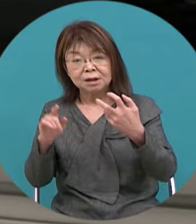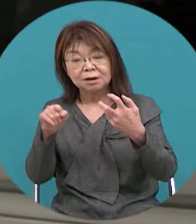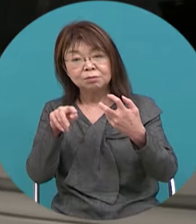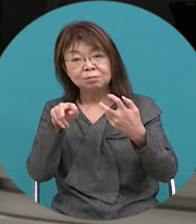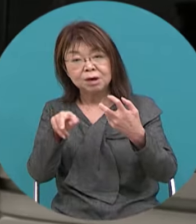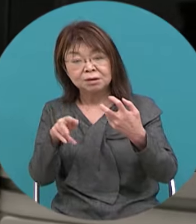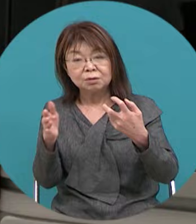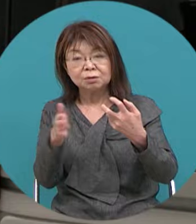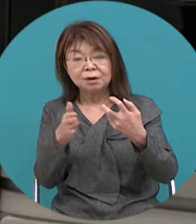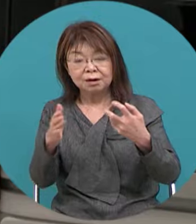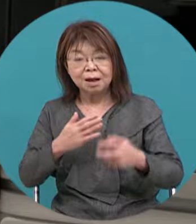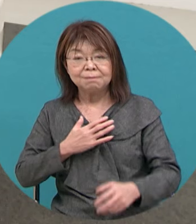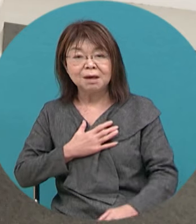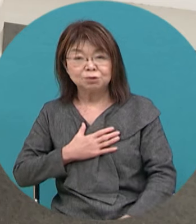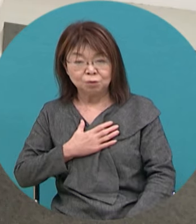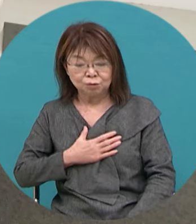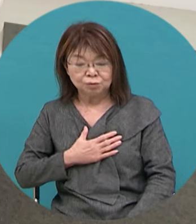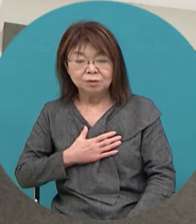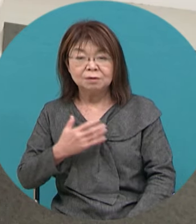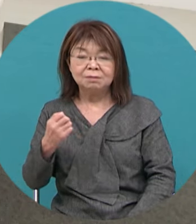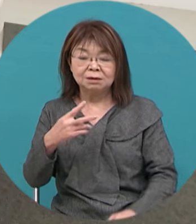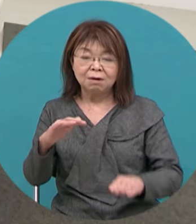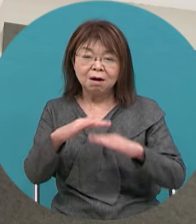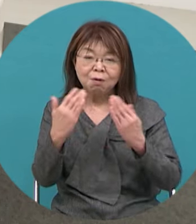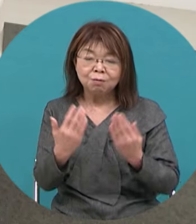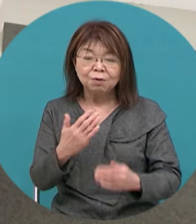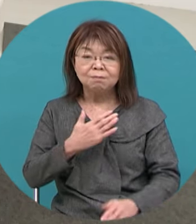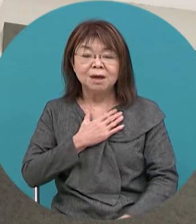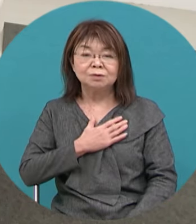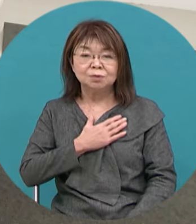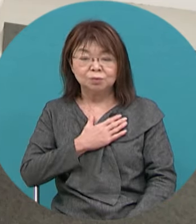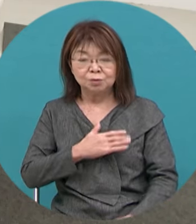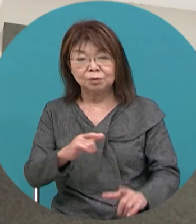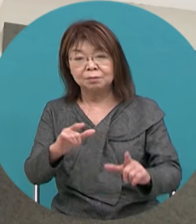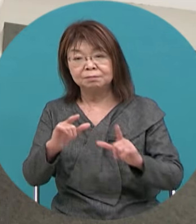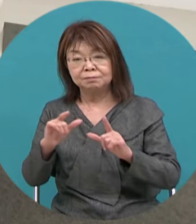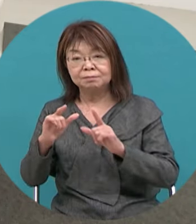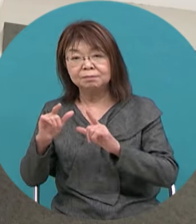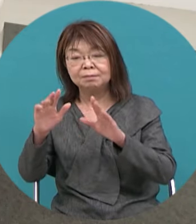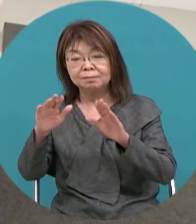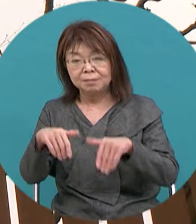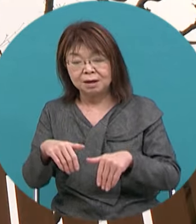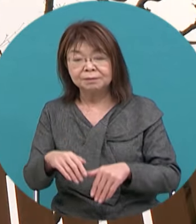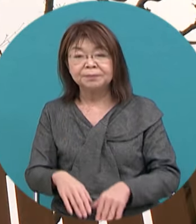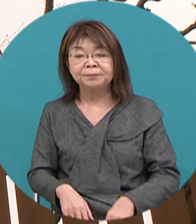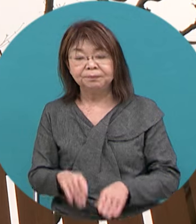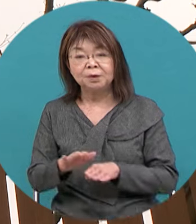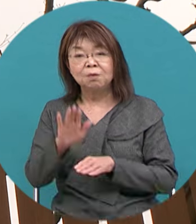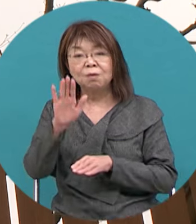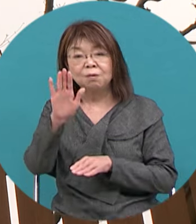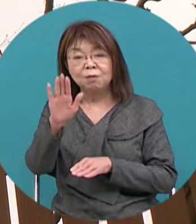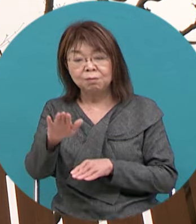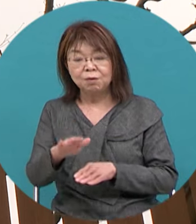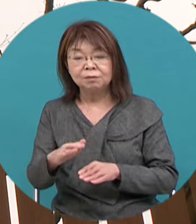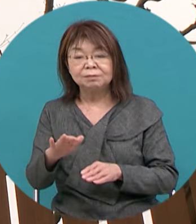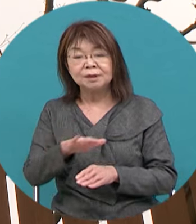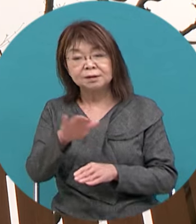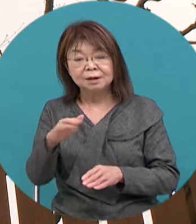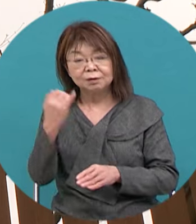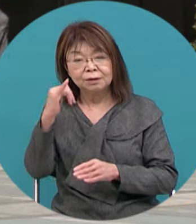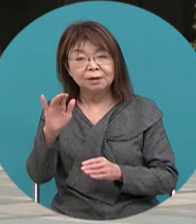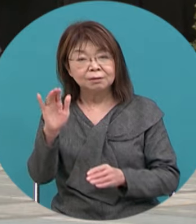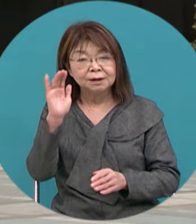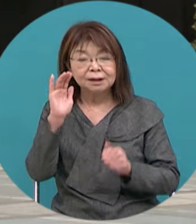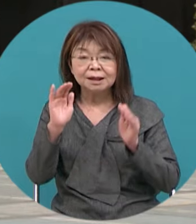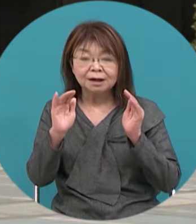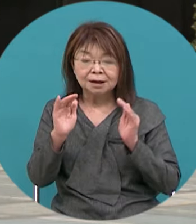方が満足、あるいはほぼ満足しているというような回答でしたので、今後ともですね、住民の方々の意見を聞きなが